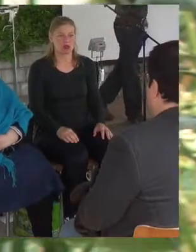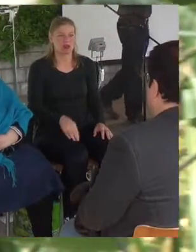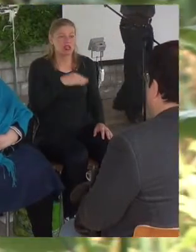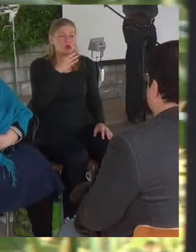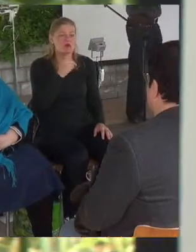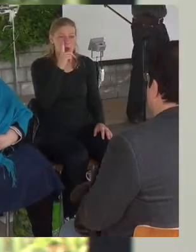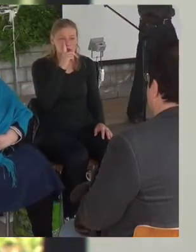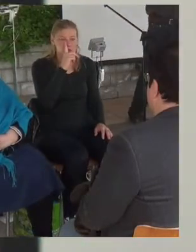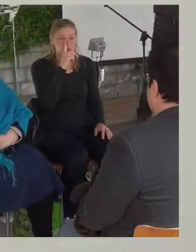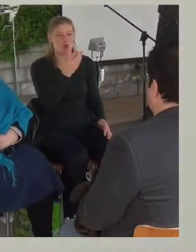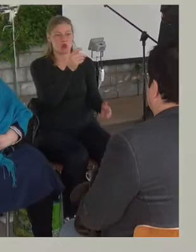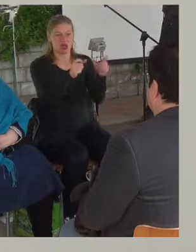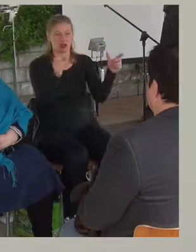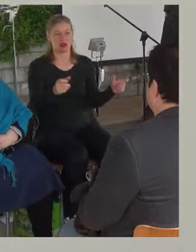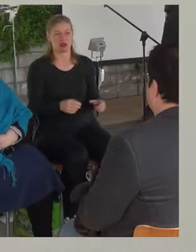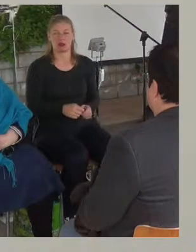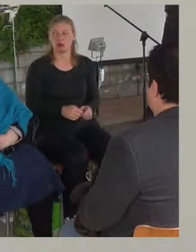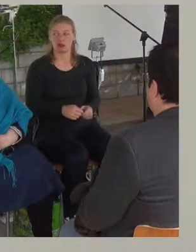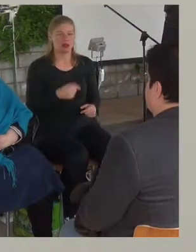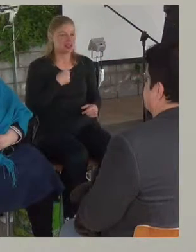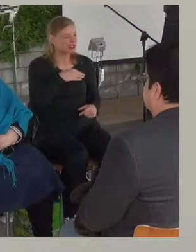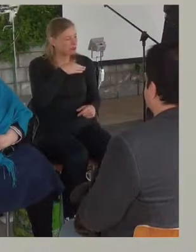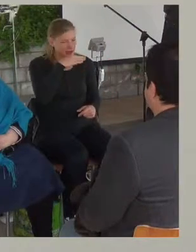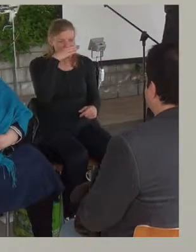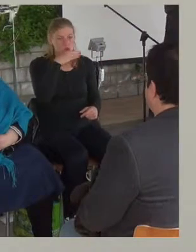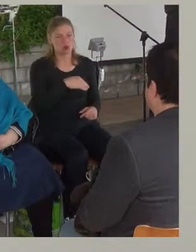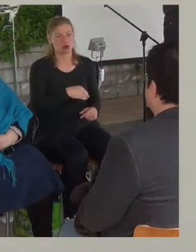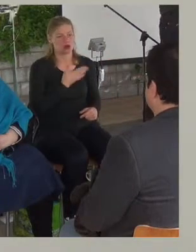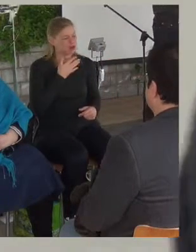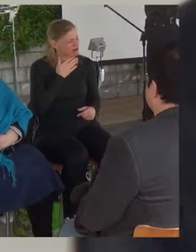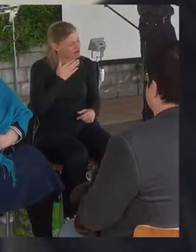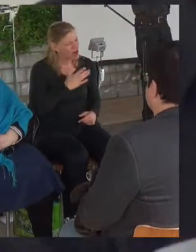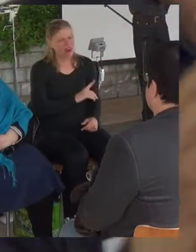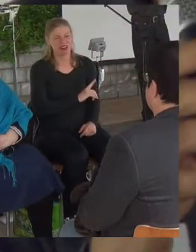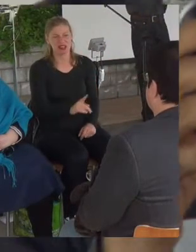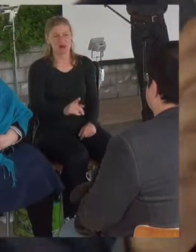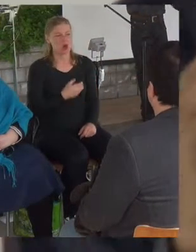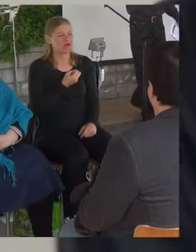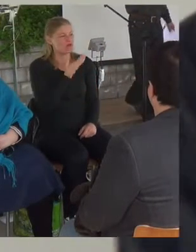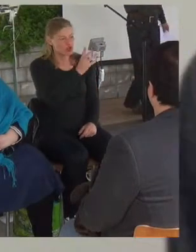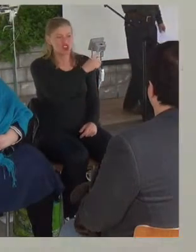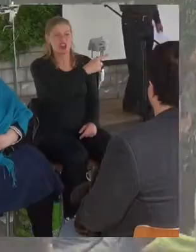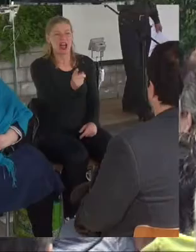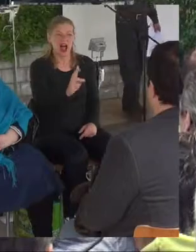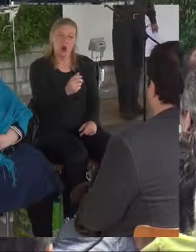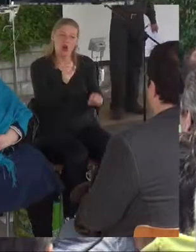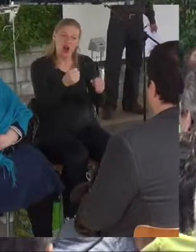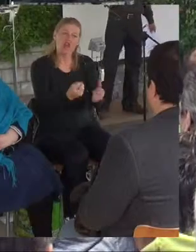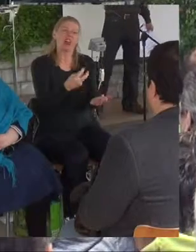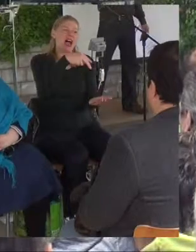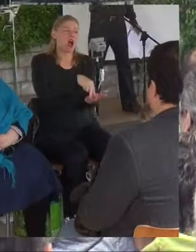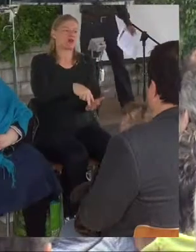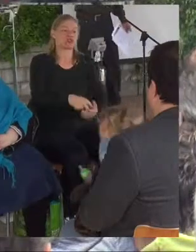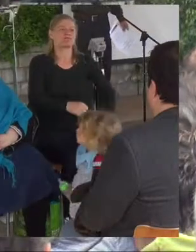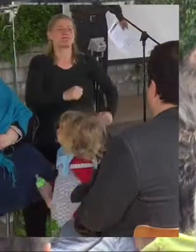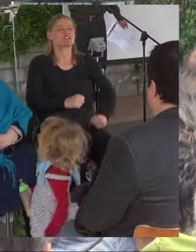Lügnern. Ich habe genug. Ich mag nicht mehr und ich wünsche mir endlich, dass ihr auch aufstehen könnt und endlich